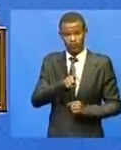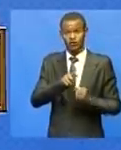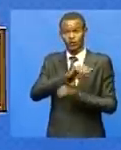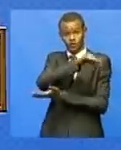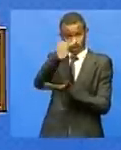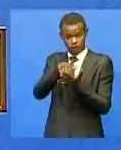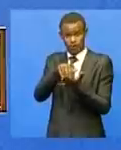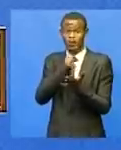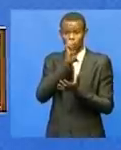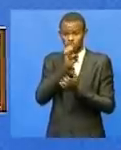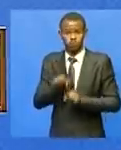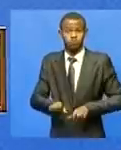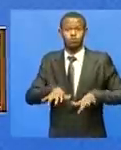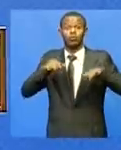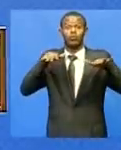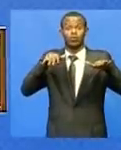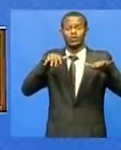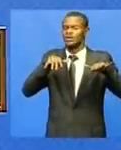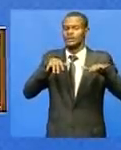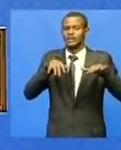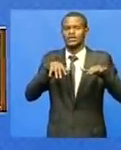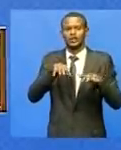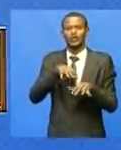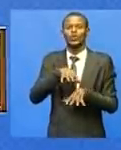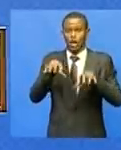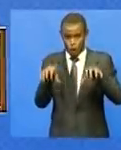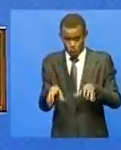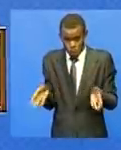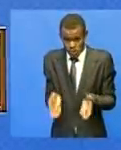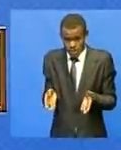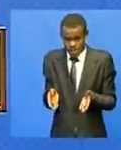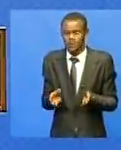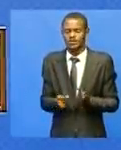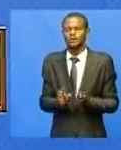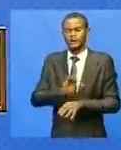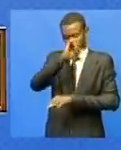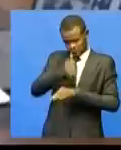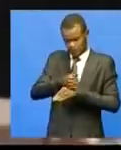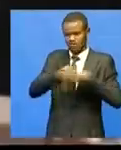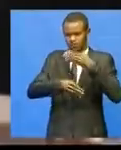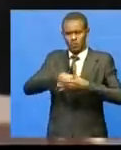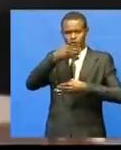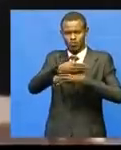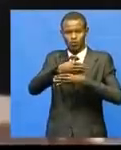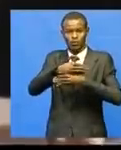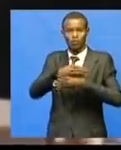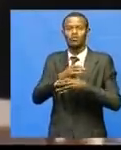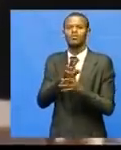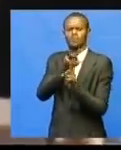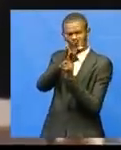Congo pour assurer la prévision météorologique et pallier à ces types de situations.